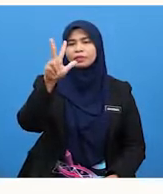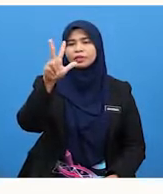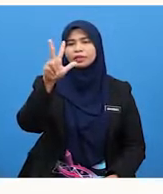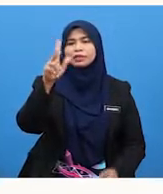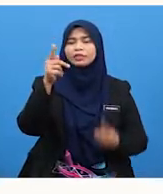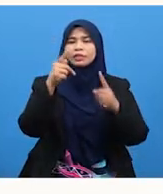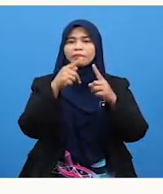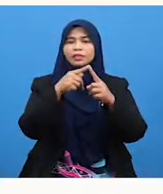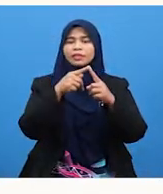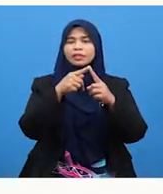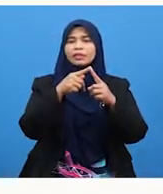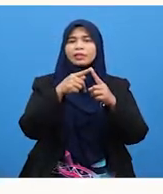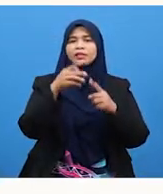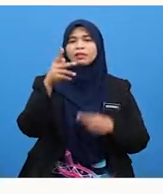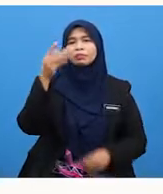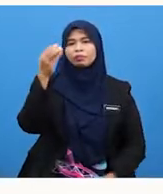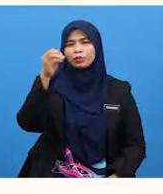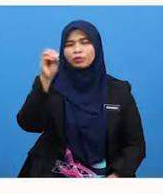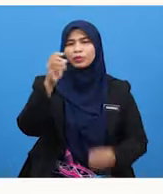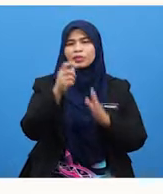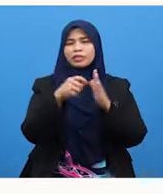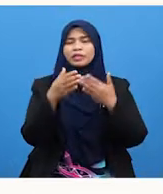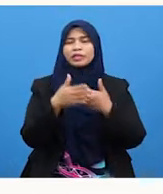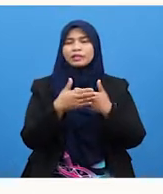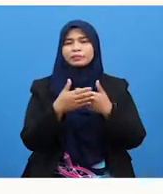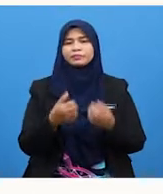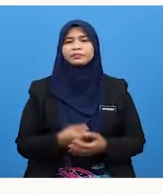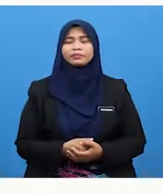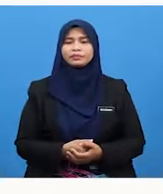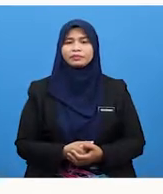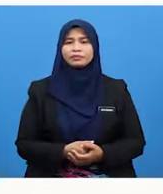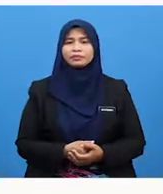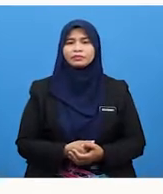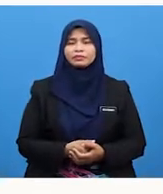261,183 kepada 10 terdekat.